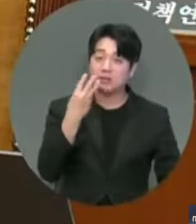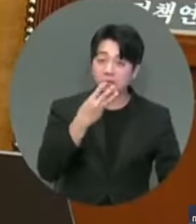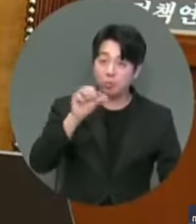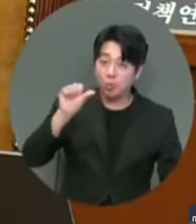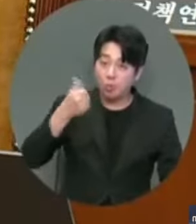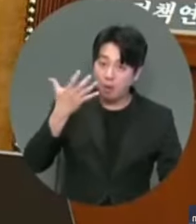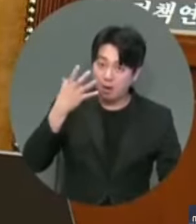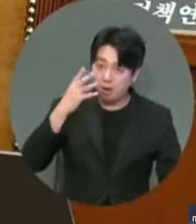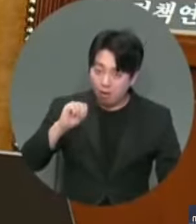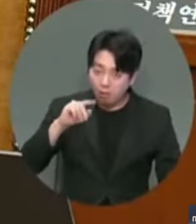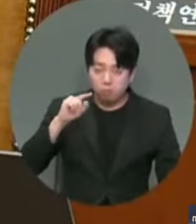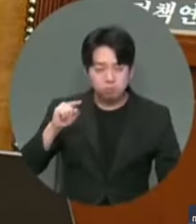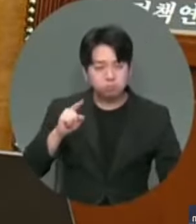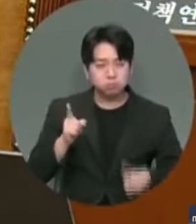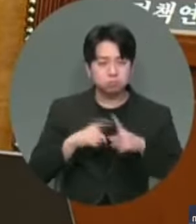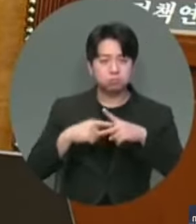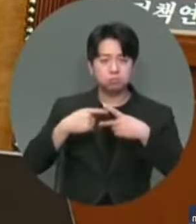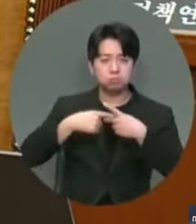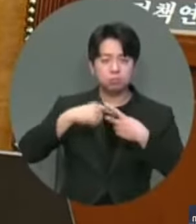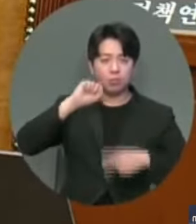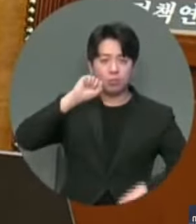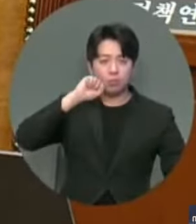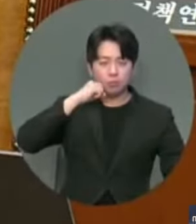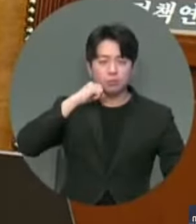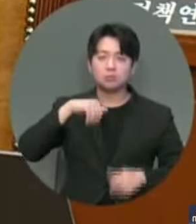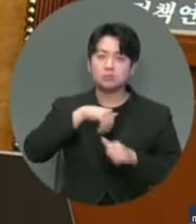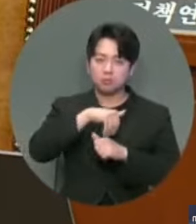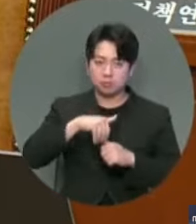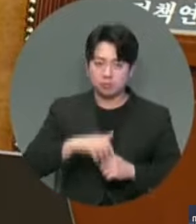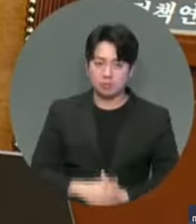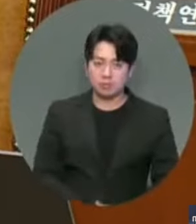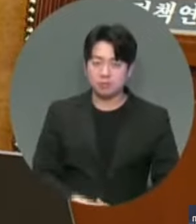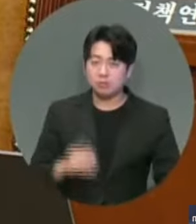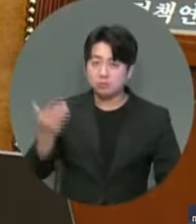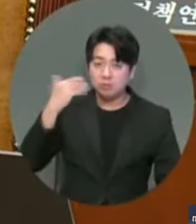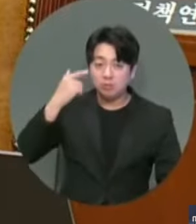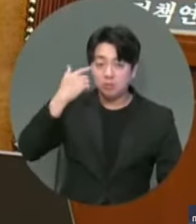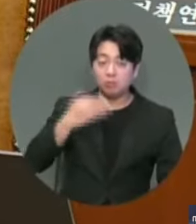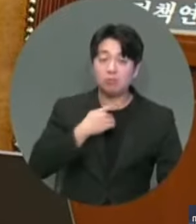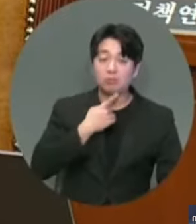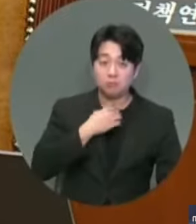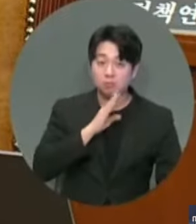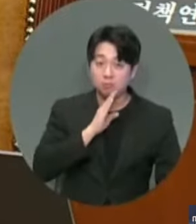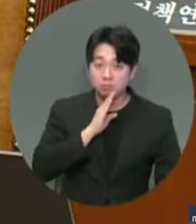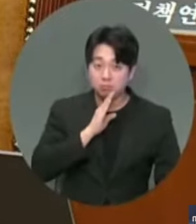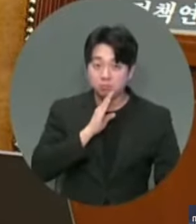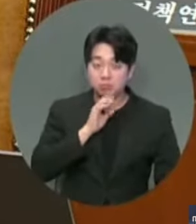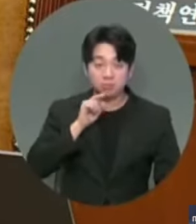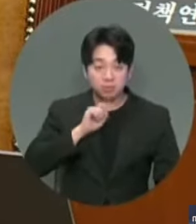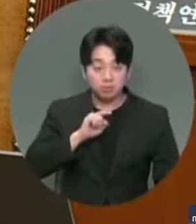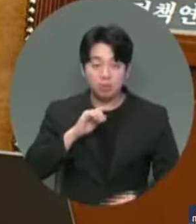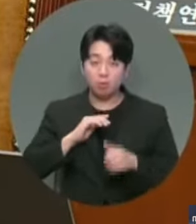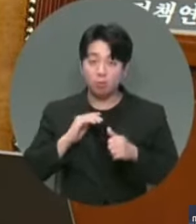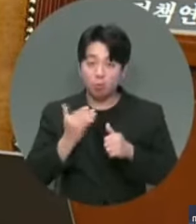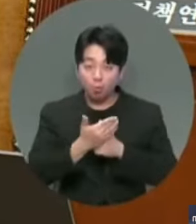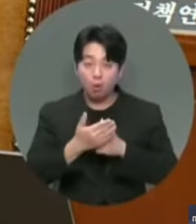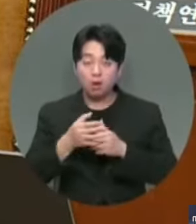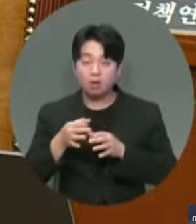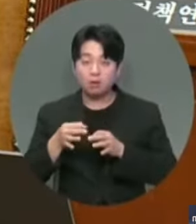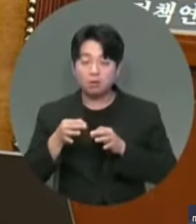투입해서 계속 여쭤보고 있는데요. 제가 지난번에도 한번 여쭤봤는데, 보호 비용 있지 않습니까?